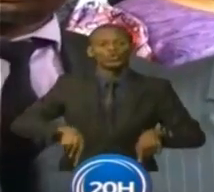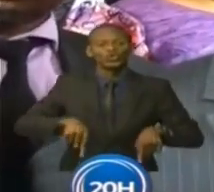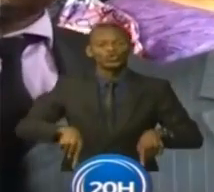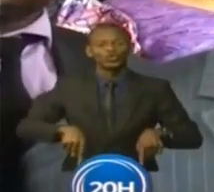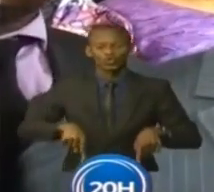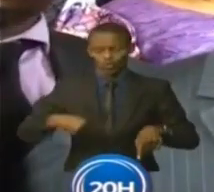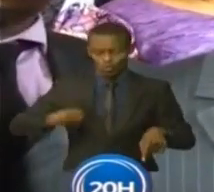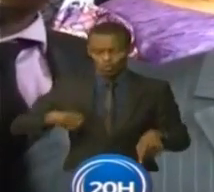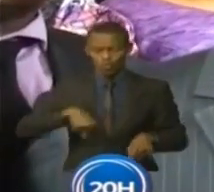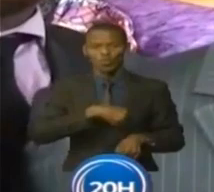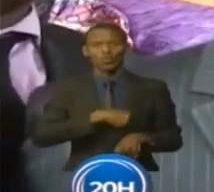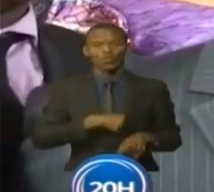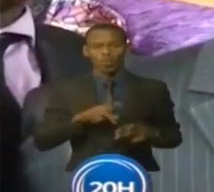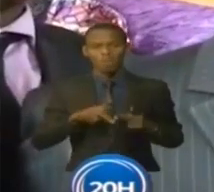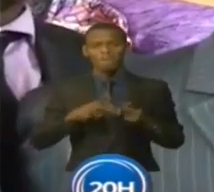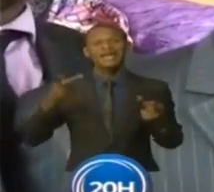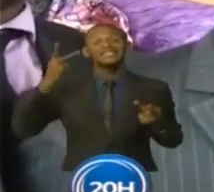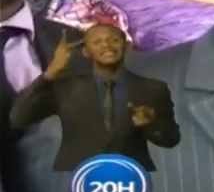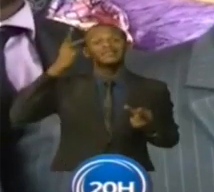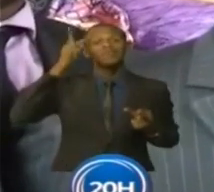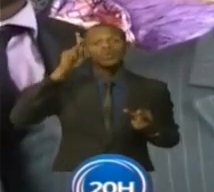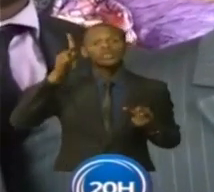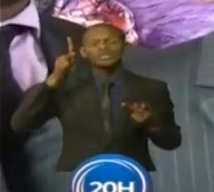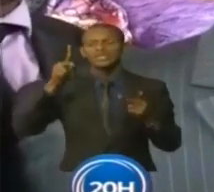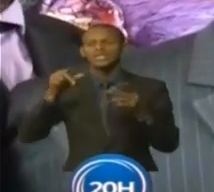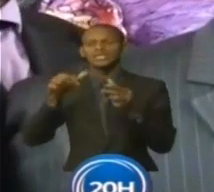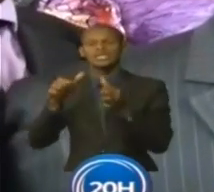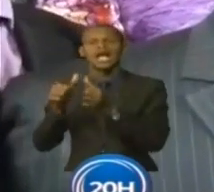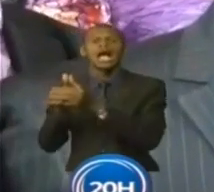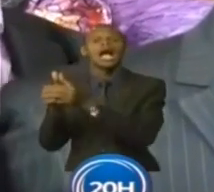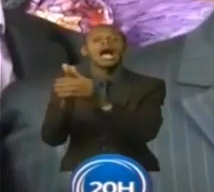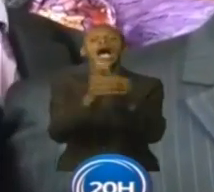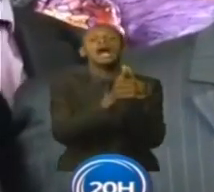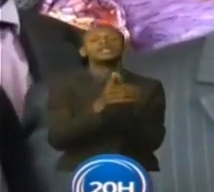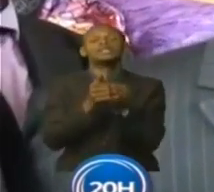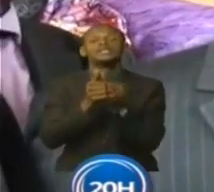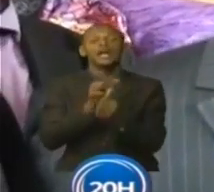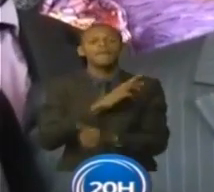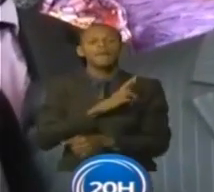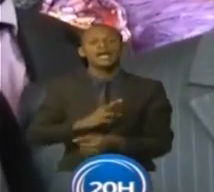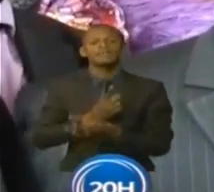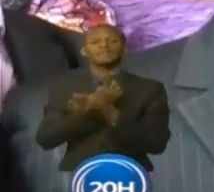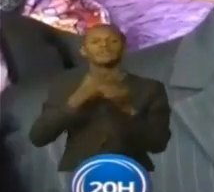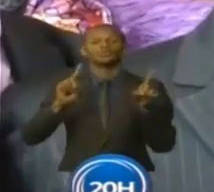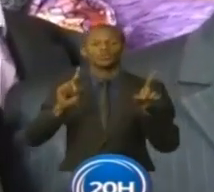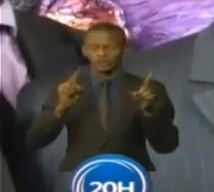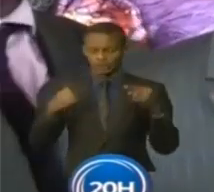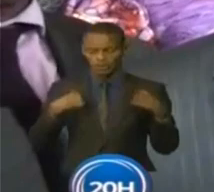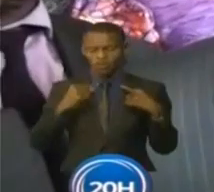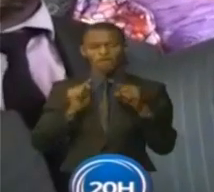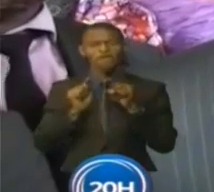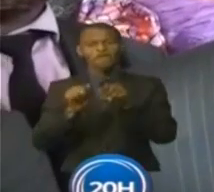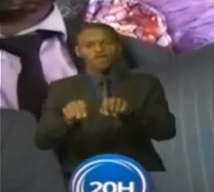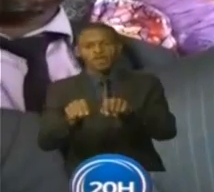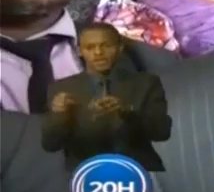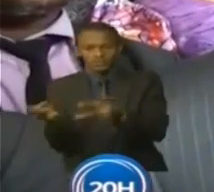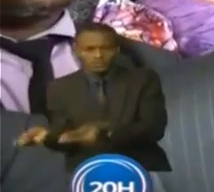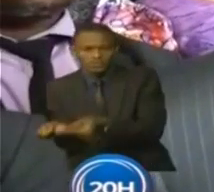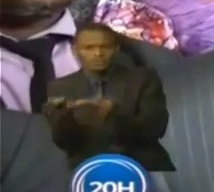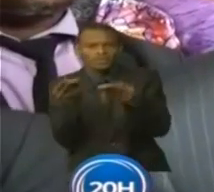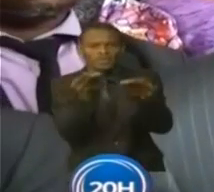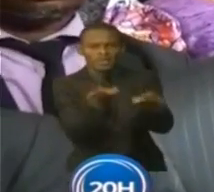de déposer solennellement la candidature de Moïse Katumbi à la